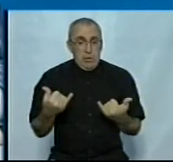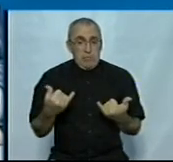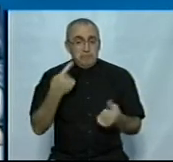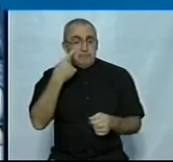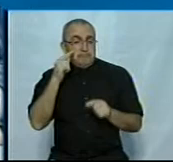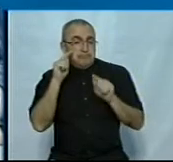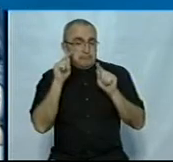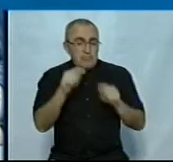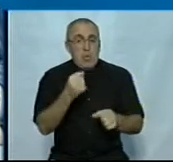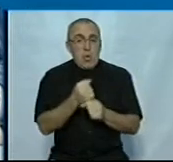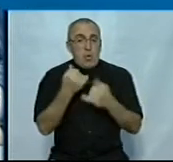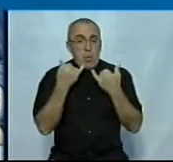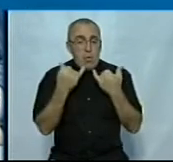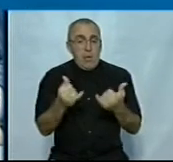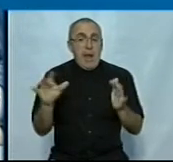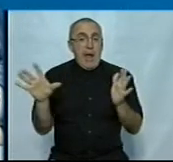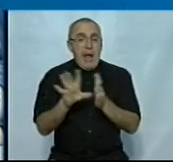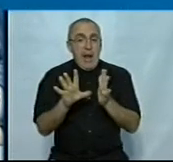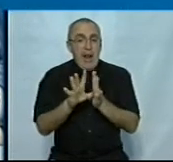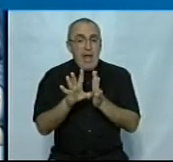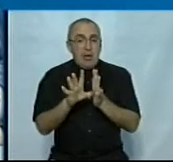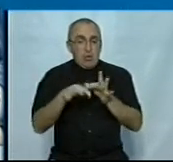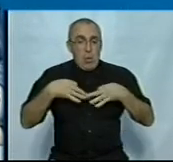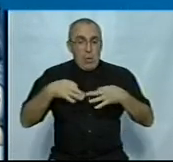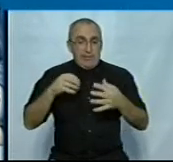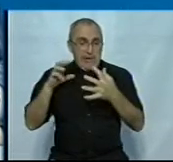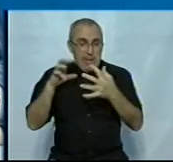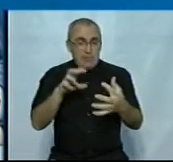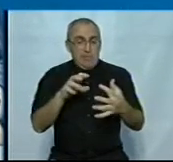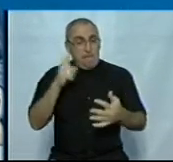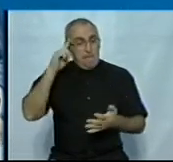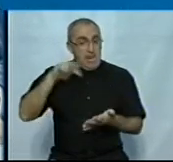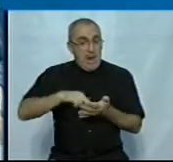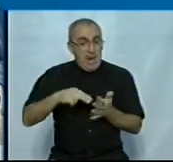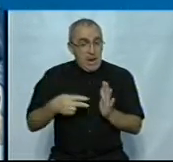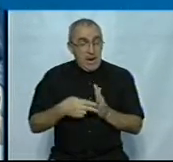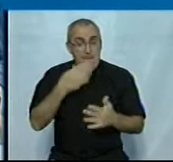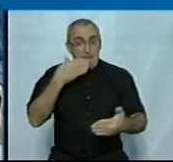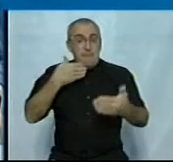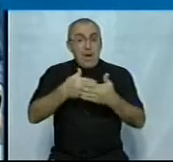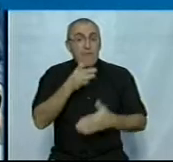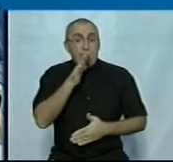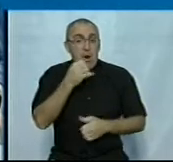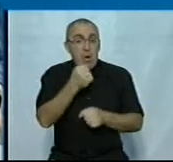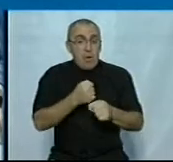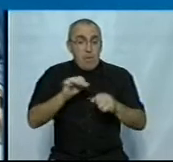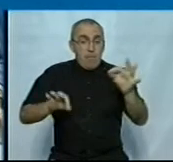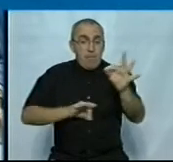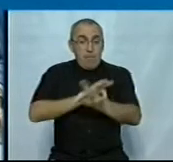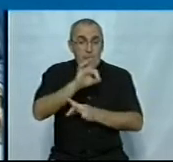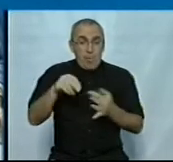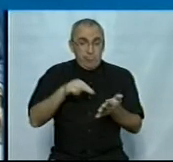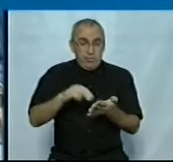акцент робиться на електротранспорт. Ми плануємо в найближчий час розробити